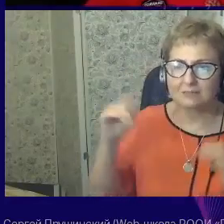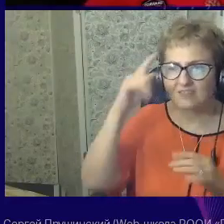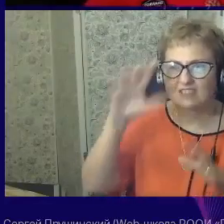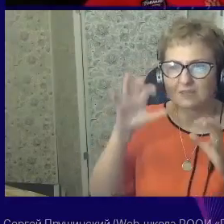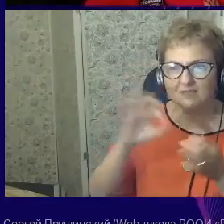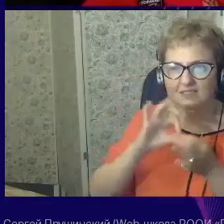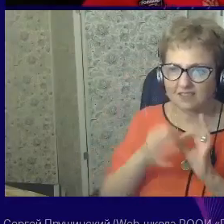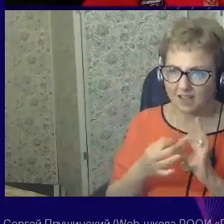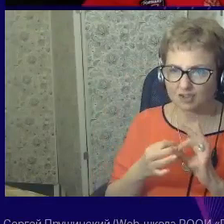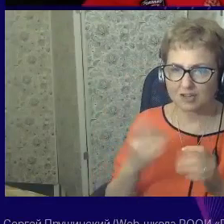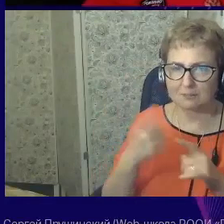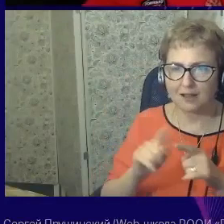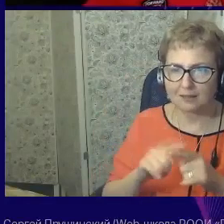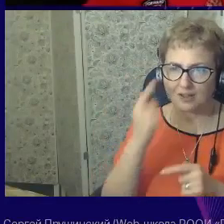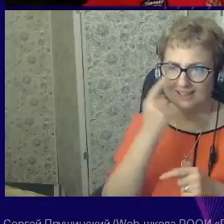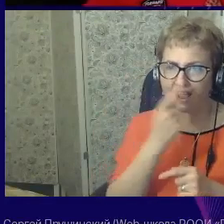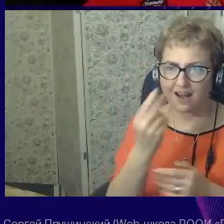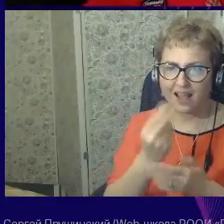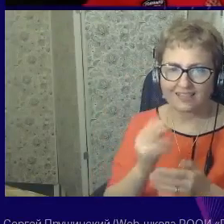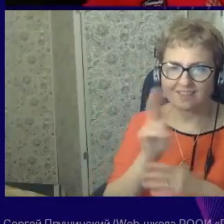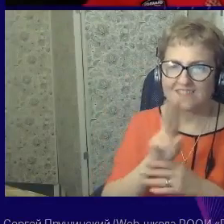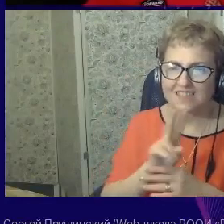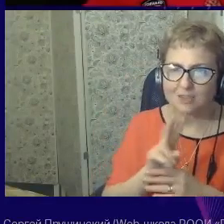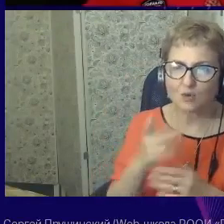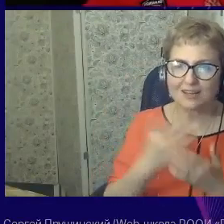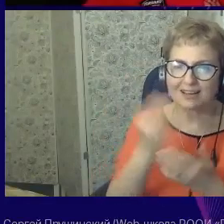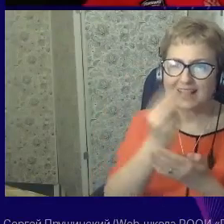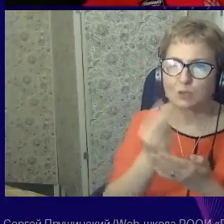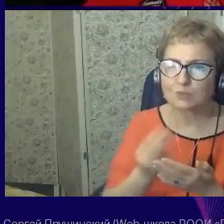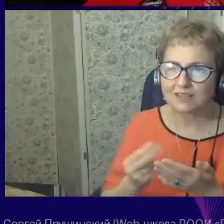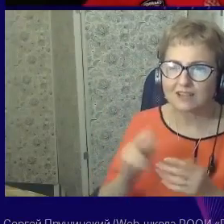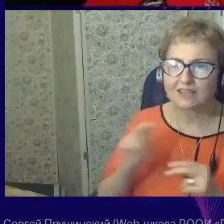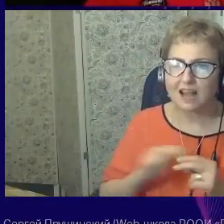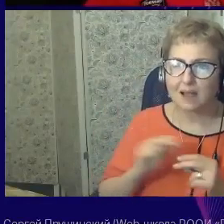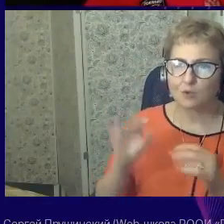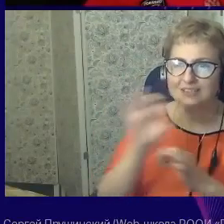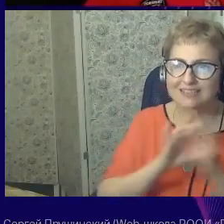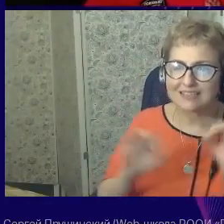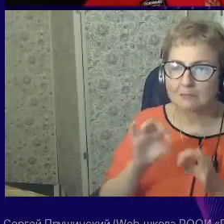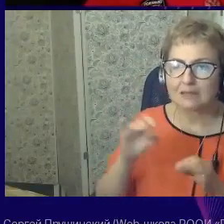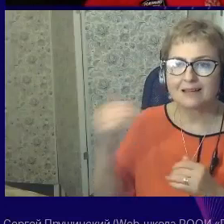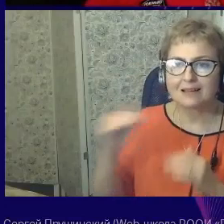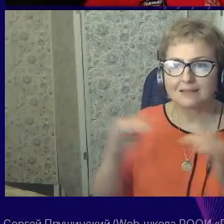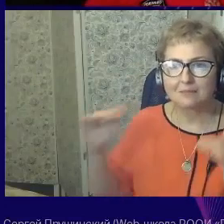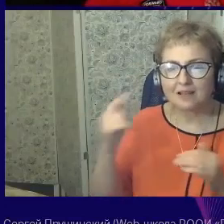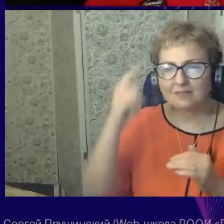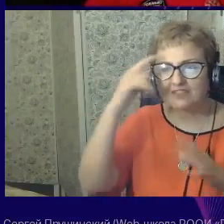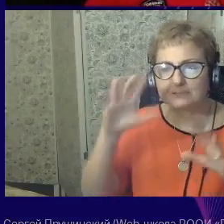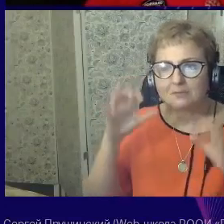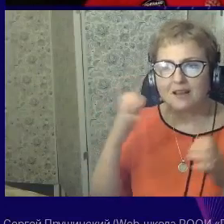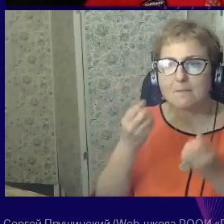ими воспринимается сложнее. И поэтому наглядные – это видеоматериалы, иллюстрации, работы по схеме, для них